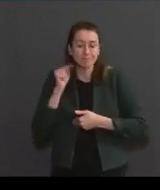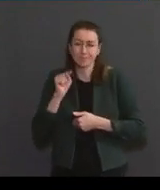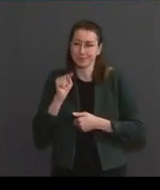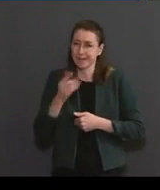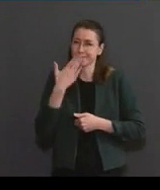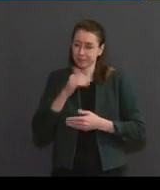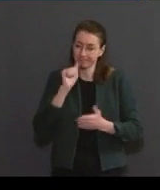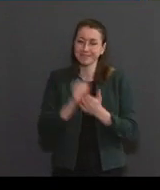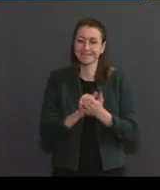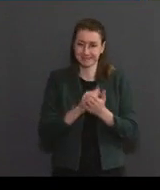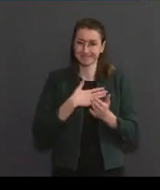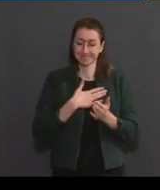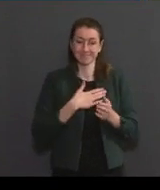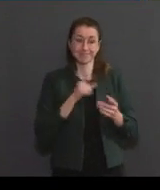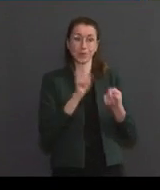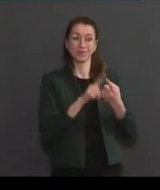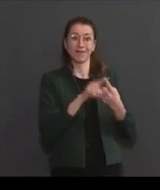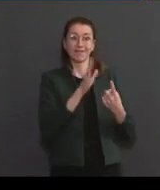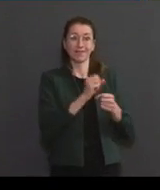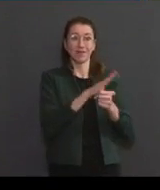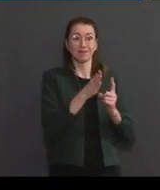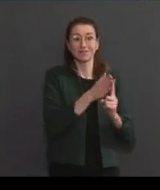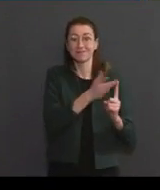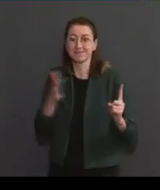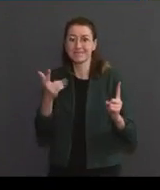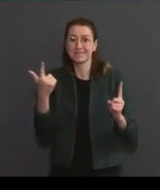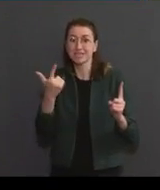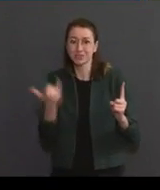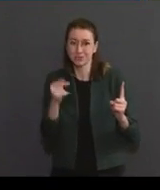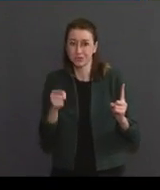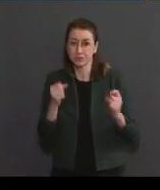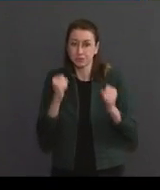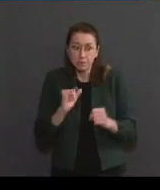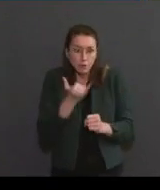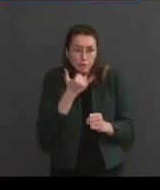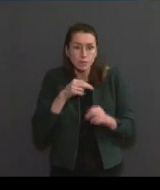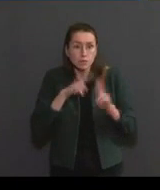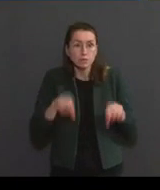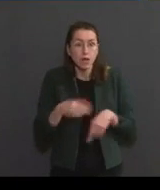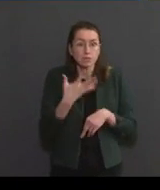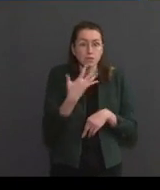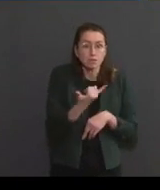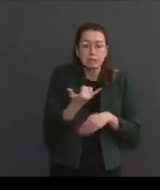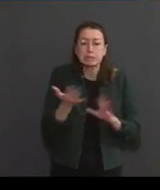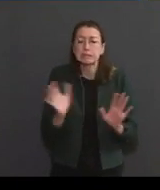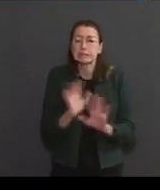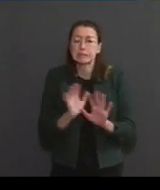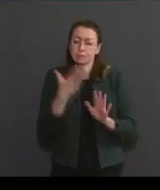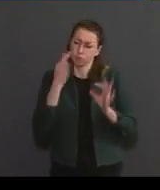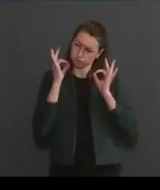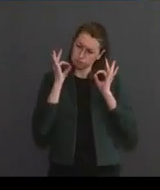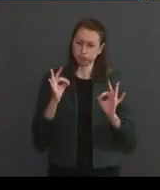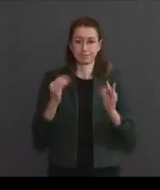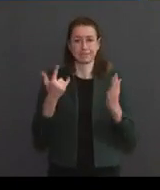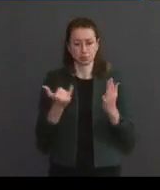quarantaine, mais sans courir le risque d'un faux négatif, ou en tout cas en diminuant le risque d'un faux négatif. Il y a toujours un risque